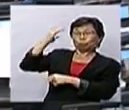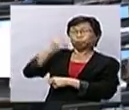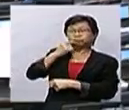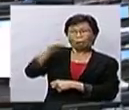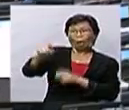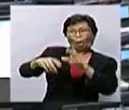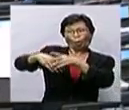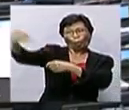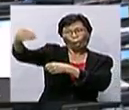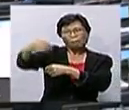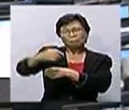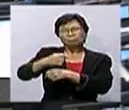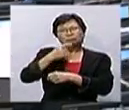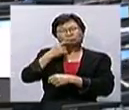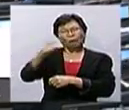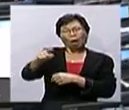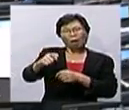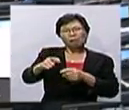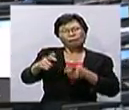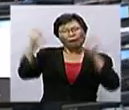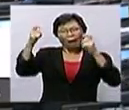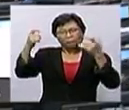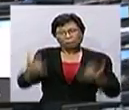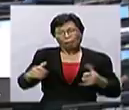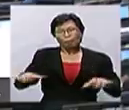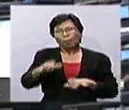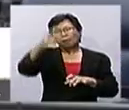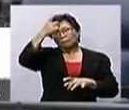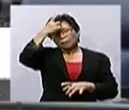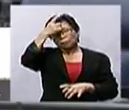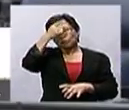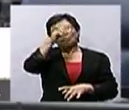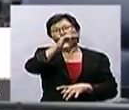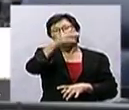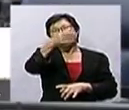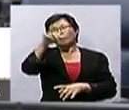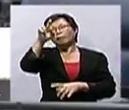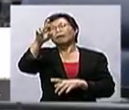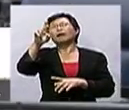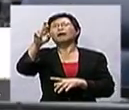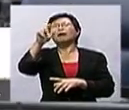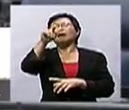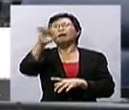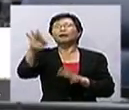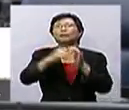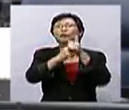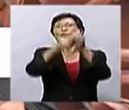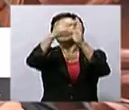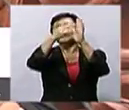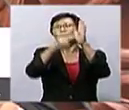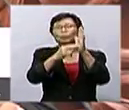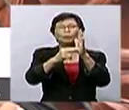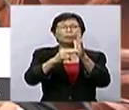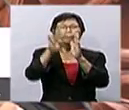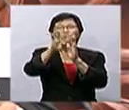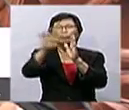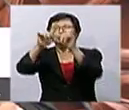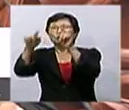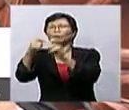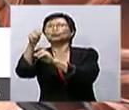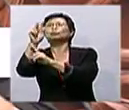kehadiran serta-merta dikeluarkan Datuk Muhammad Arif mengikut Peraturan Mesyuarat 44-2.